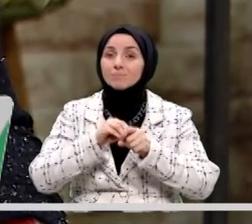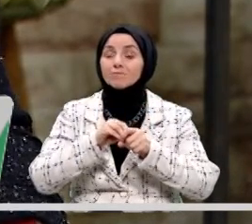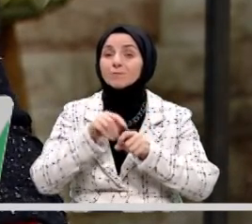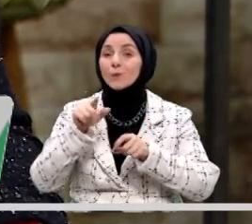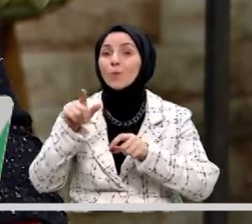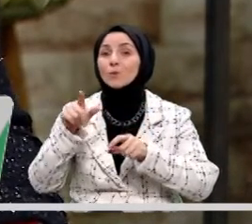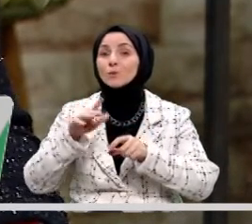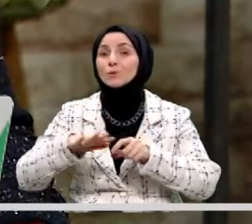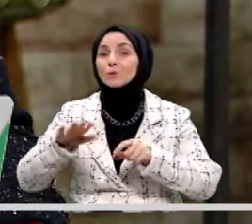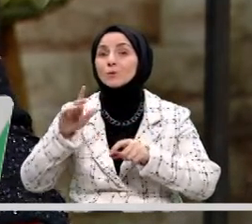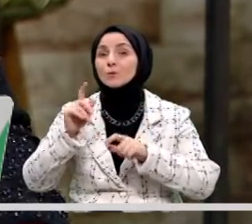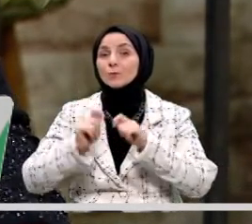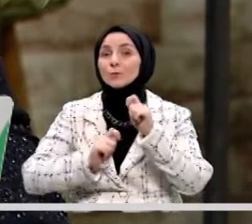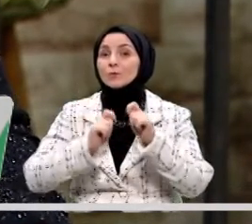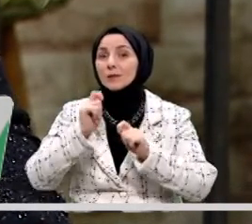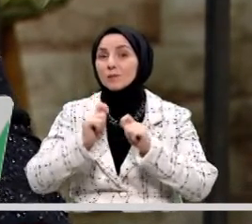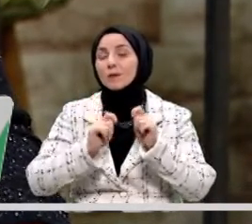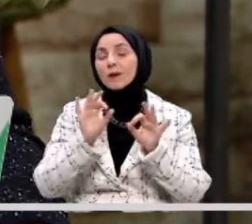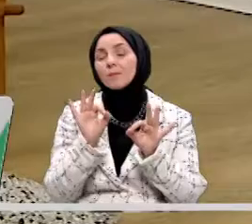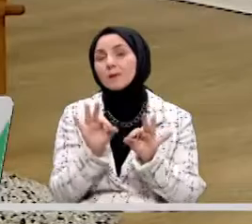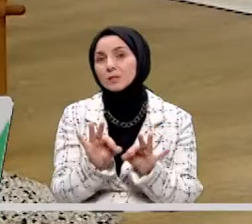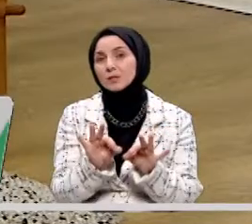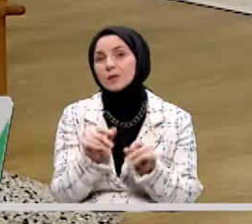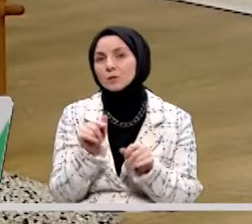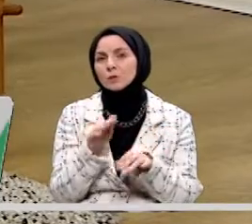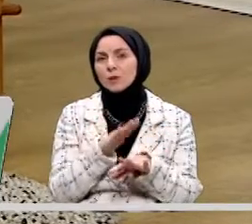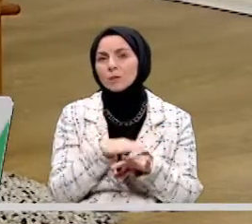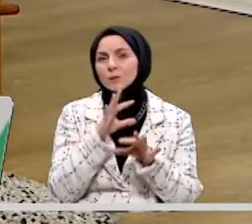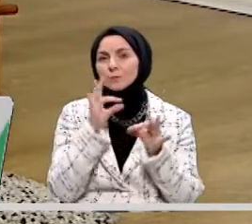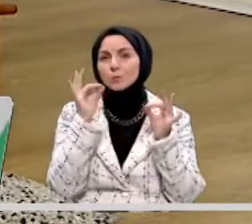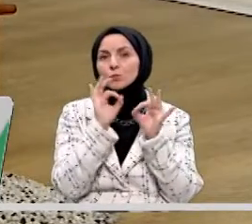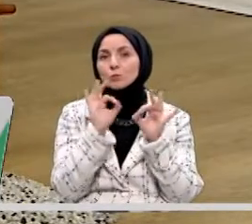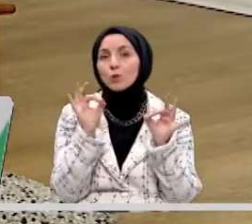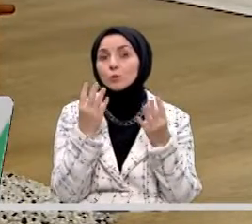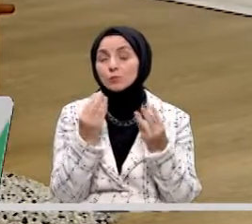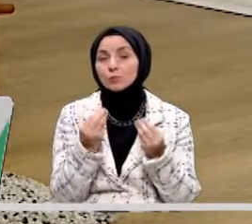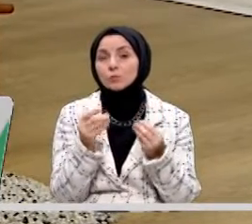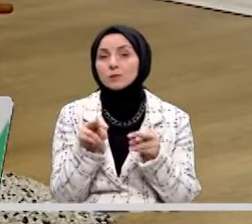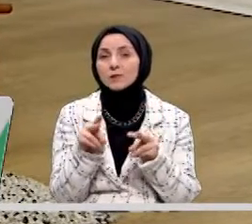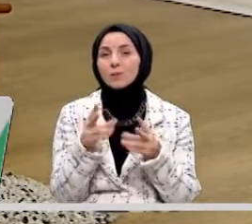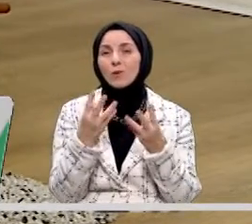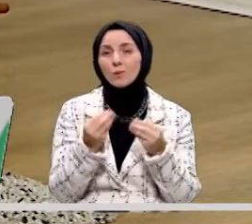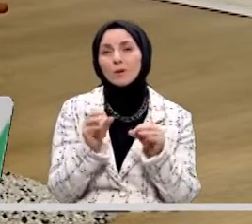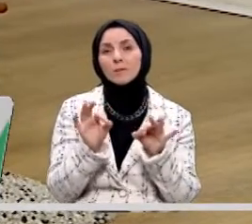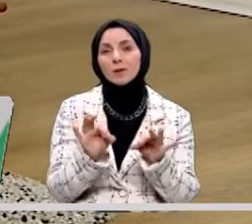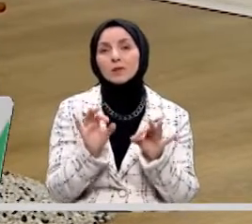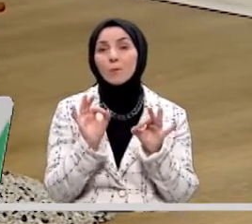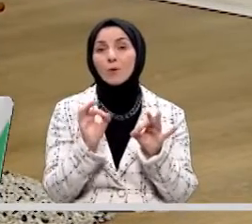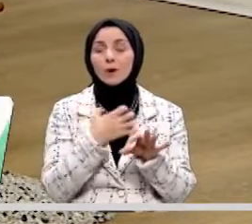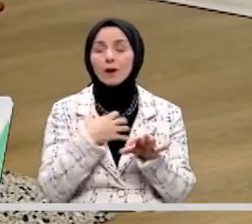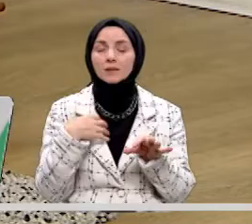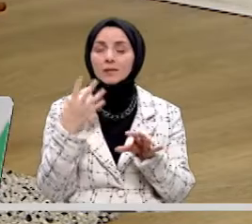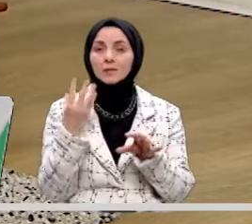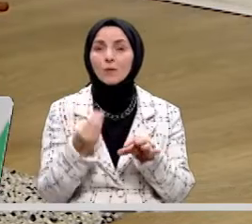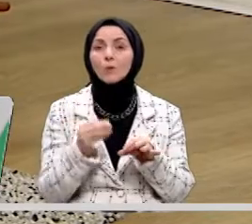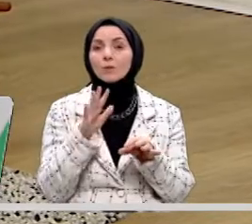kullanır Beni mutlu et şimdi yaptın mutsuz oldum Anam mutlu oldu böyle annelik olur mu anne çocuğu Parmağında